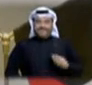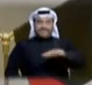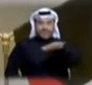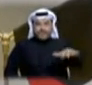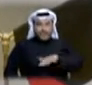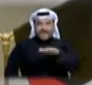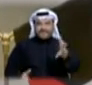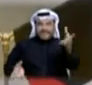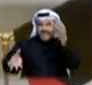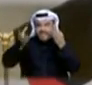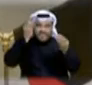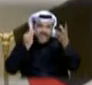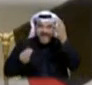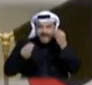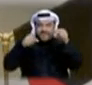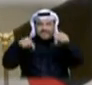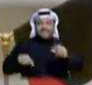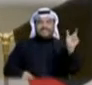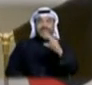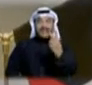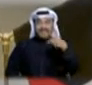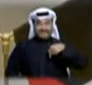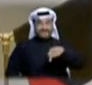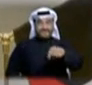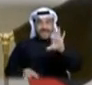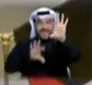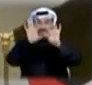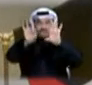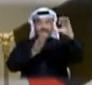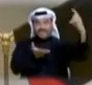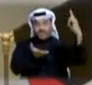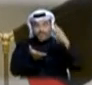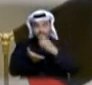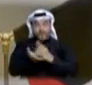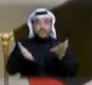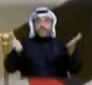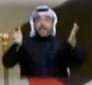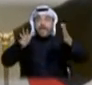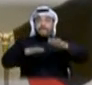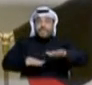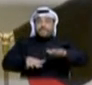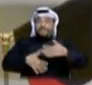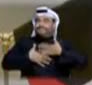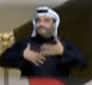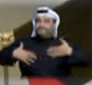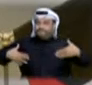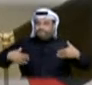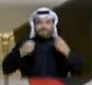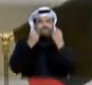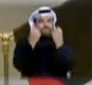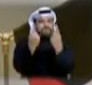الثقافية والوطنية بمشاركة بوقت ثقافي كبير تعبيرا لما